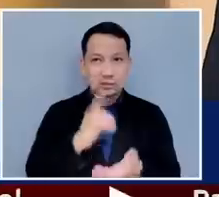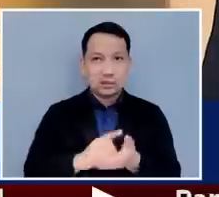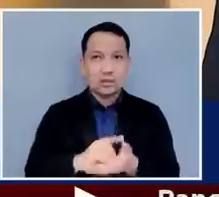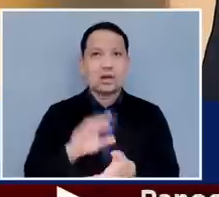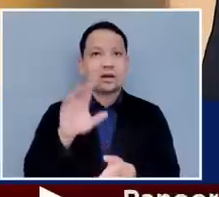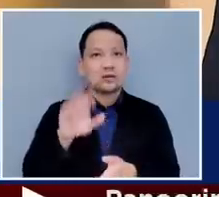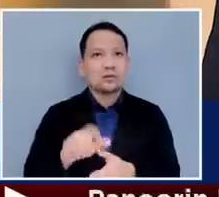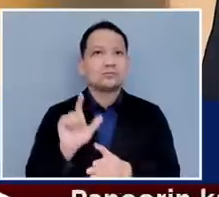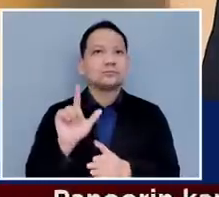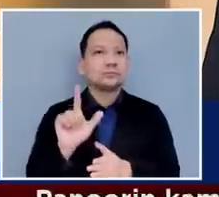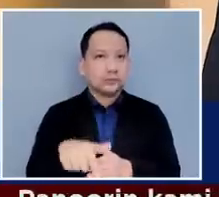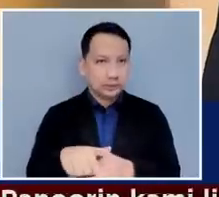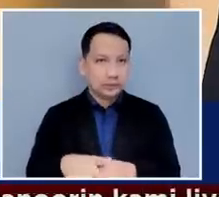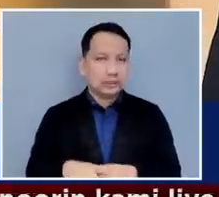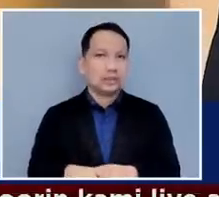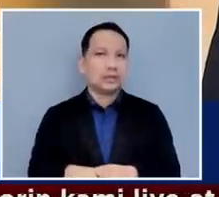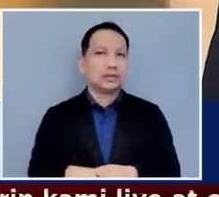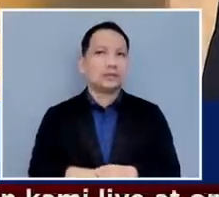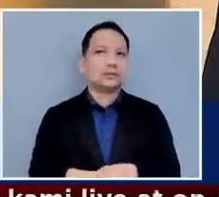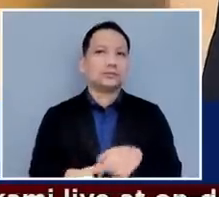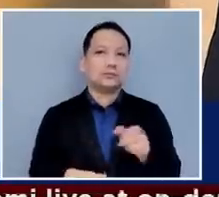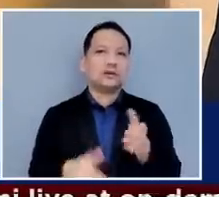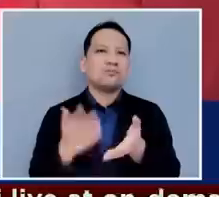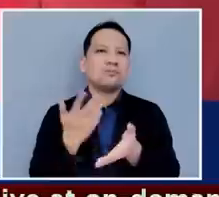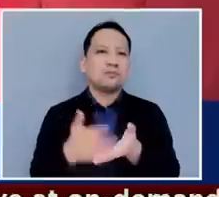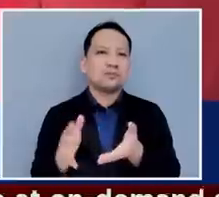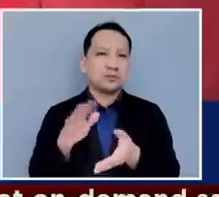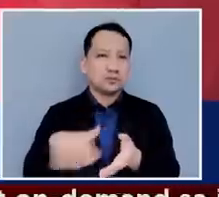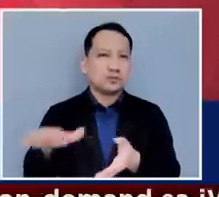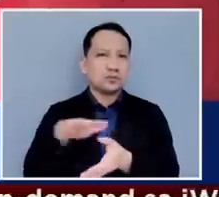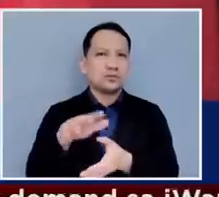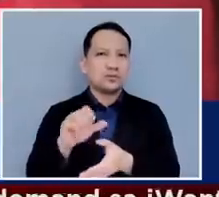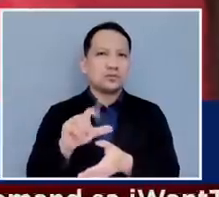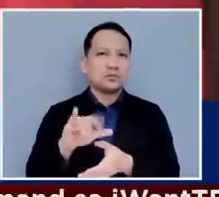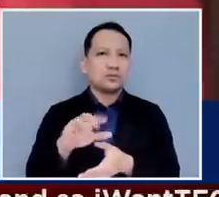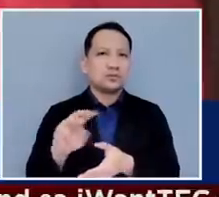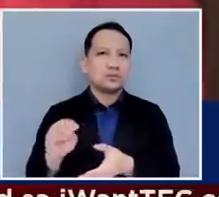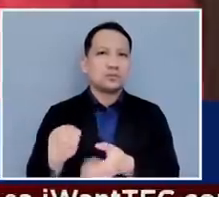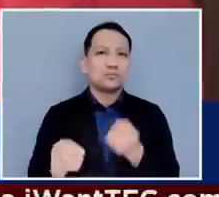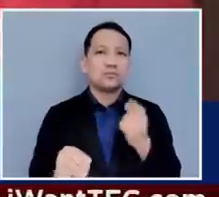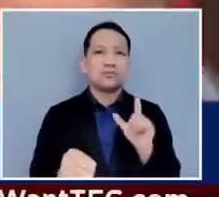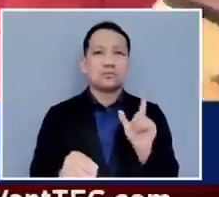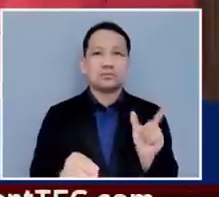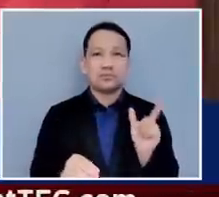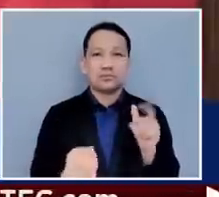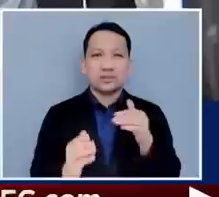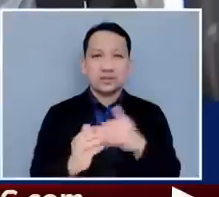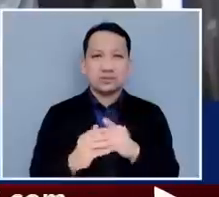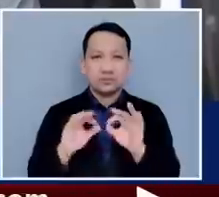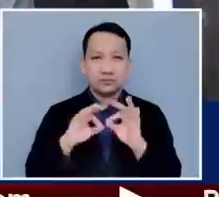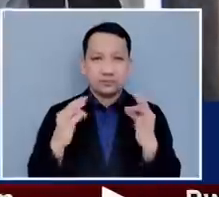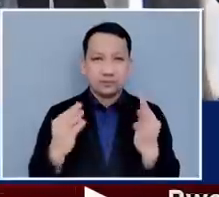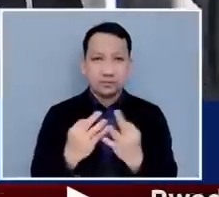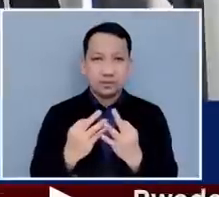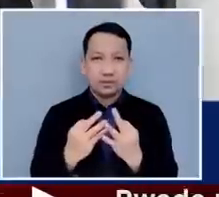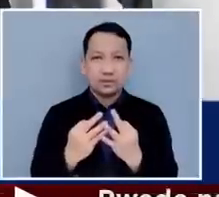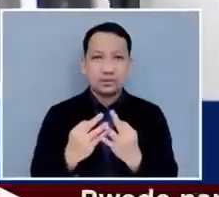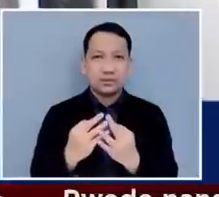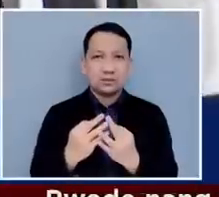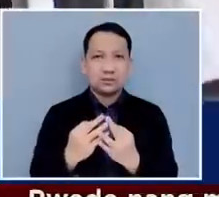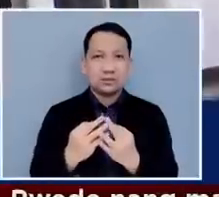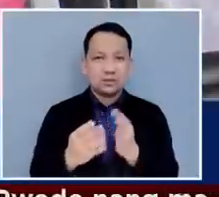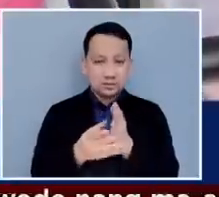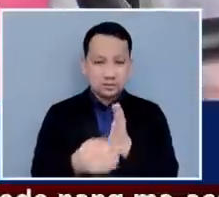ng dokumento kasi baka later on masayang yung buong claim. Tinatayang 20,000 pamilya ang apektado ng oil spill